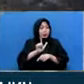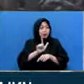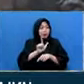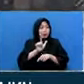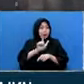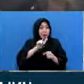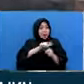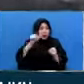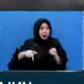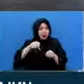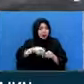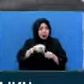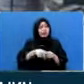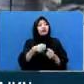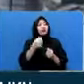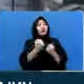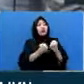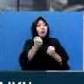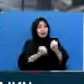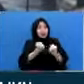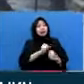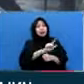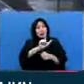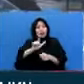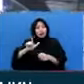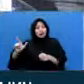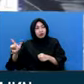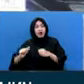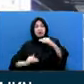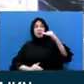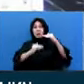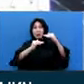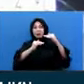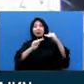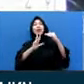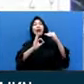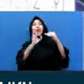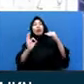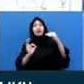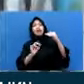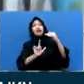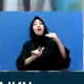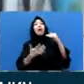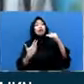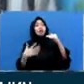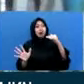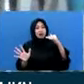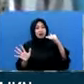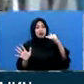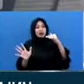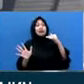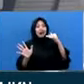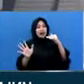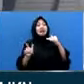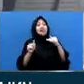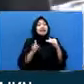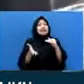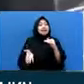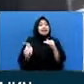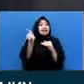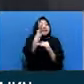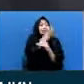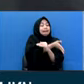disewa untuk peringatan 17 Agustus di IKN melonjaknya permintaan jasa rental mobil di kota ipan ini sudah terjadi